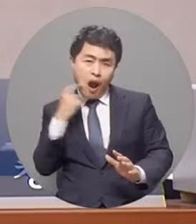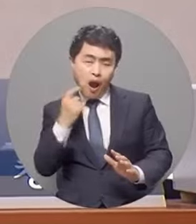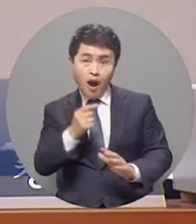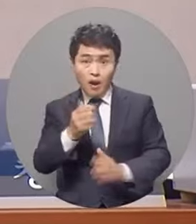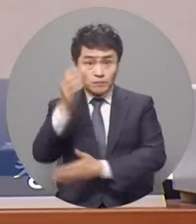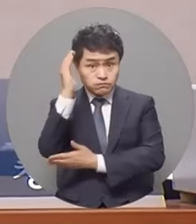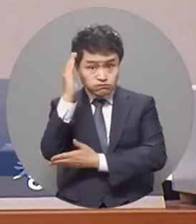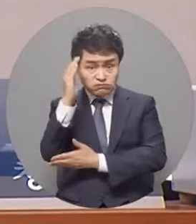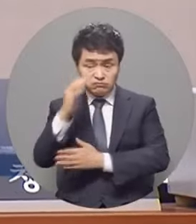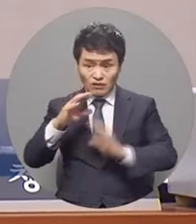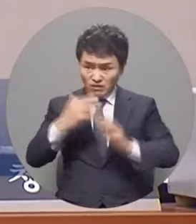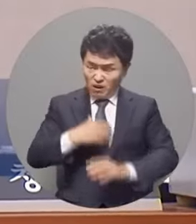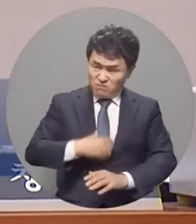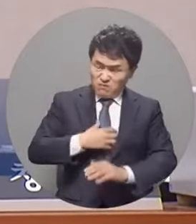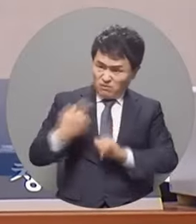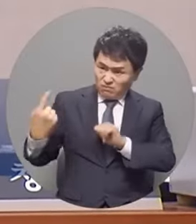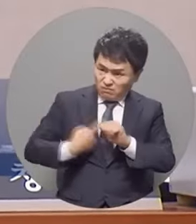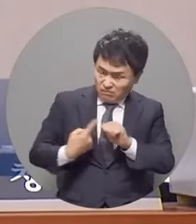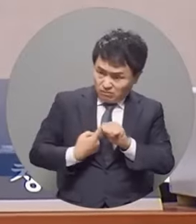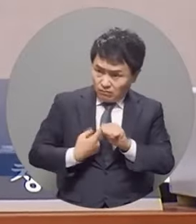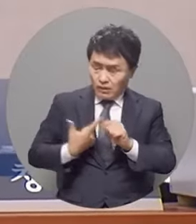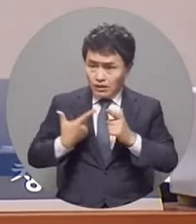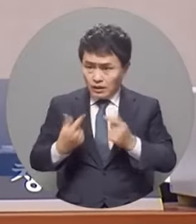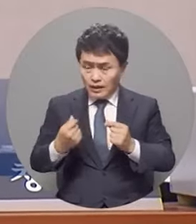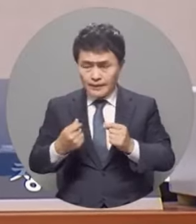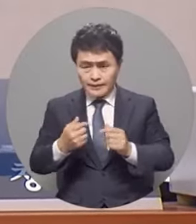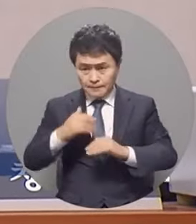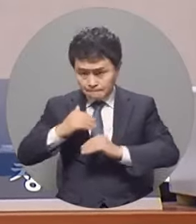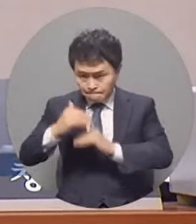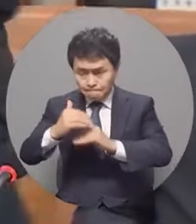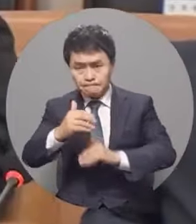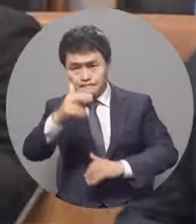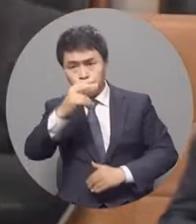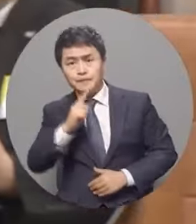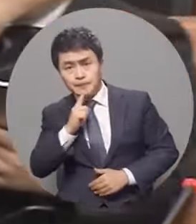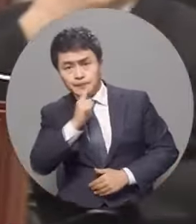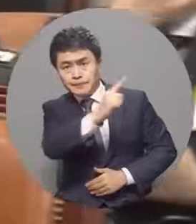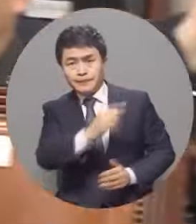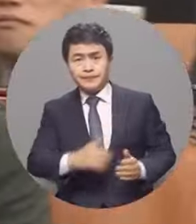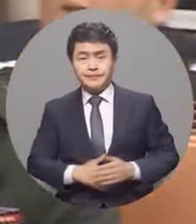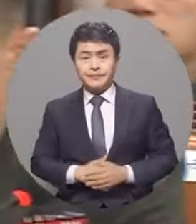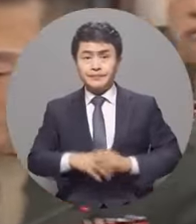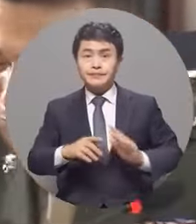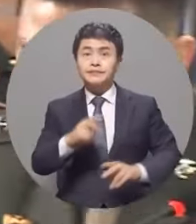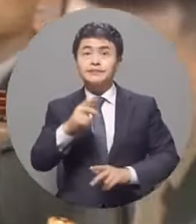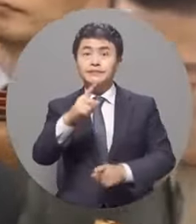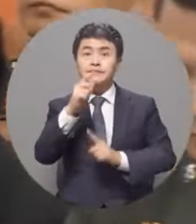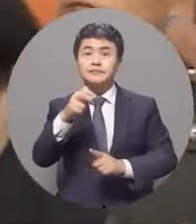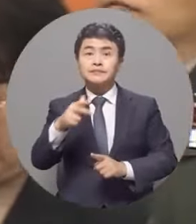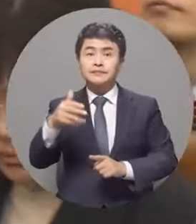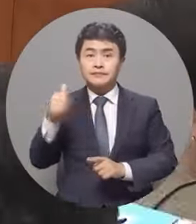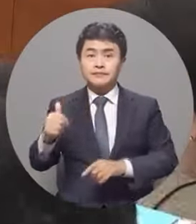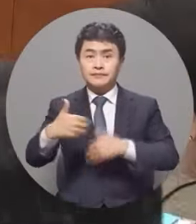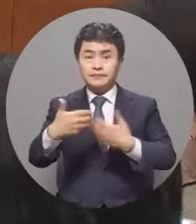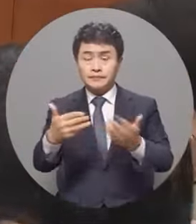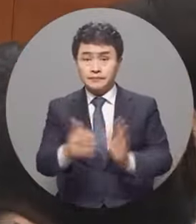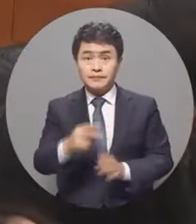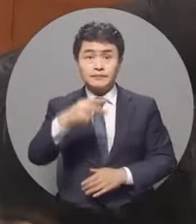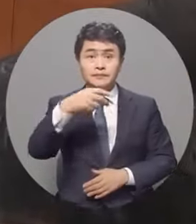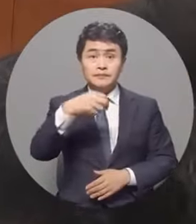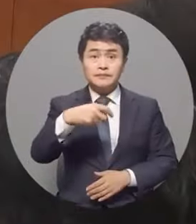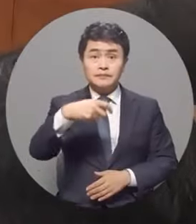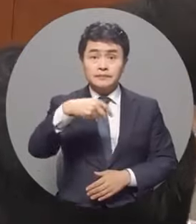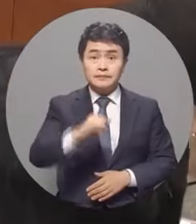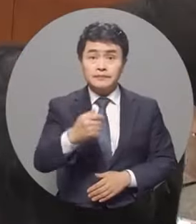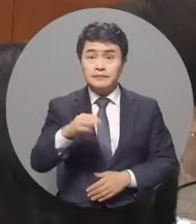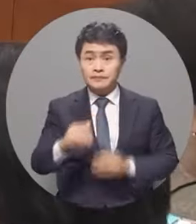국회 모욕죄 등등을 절차를 밟아서 고발 조치하도록 하겠습니다. 이종섭 전 국방부 장관과 신범철 전